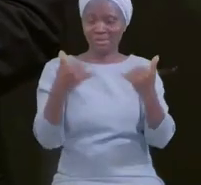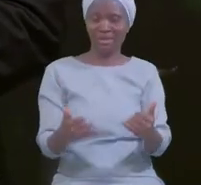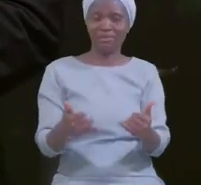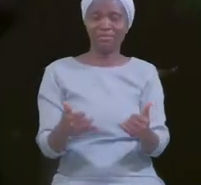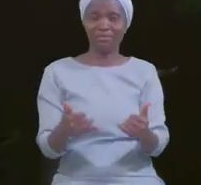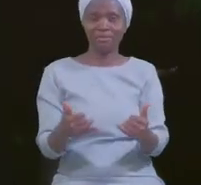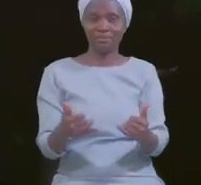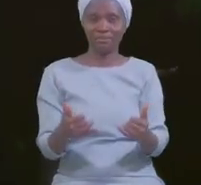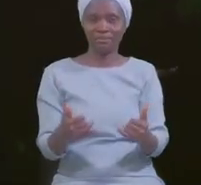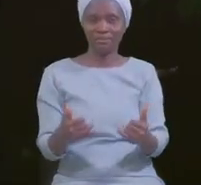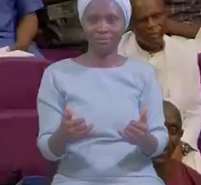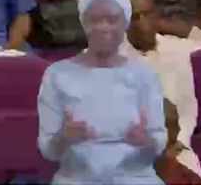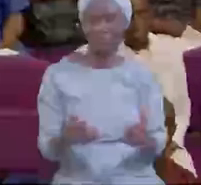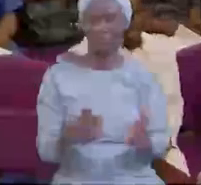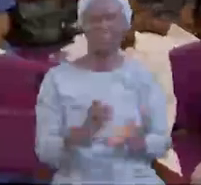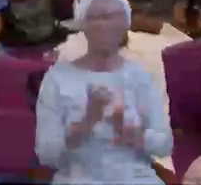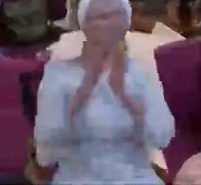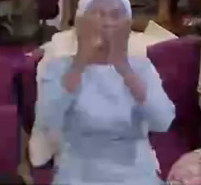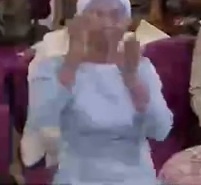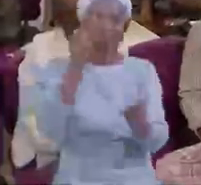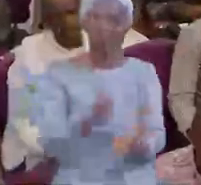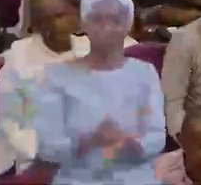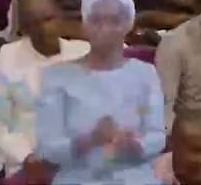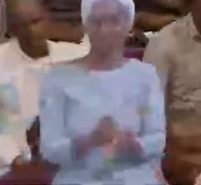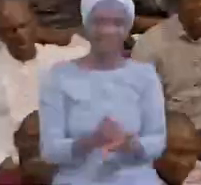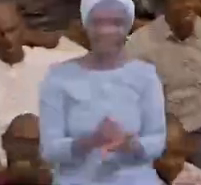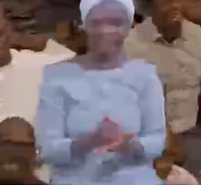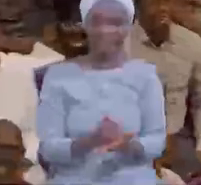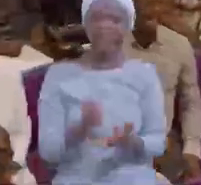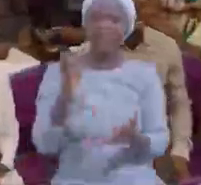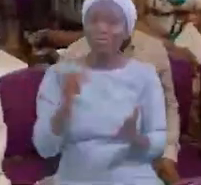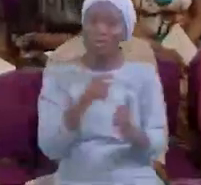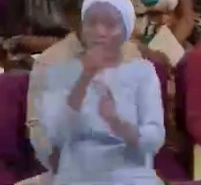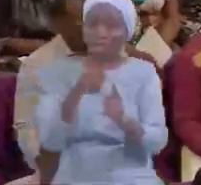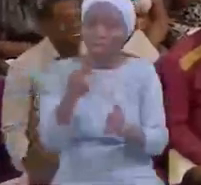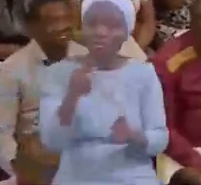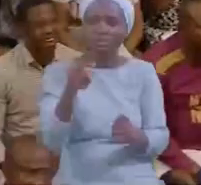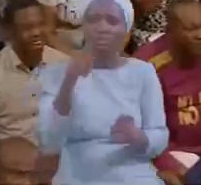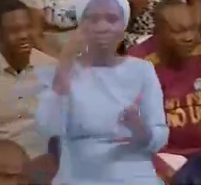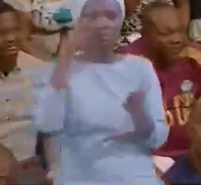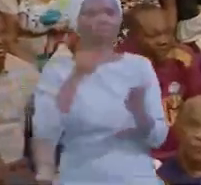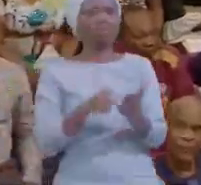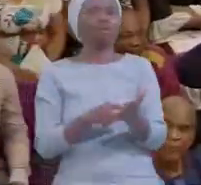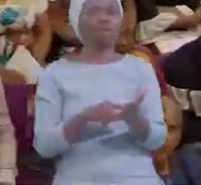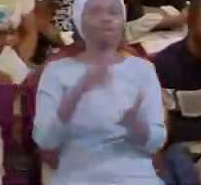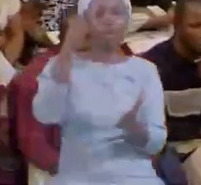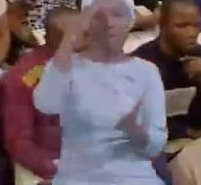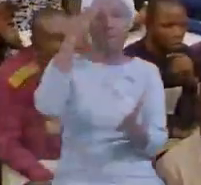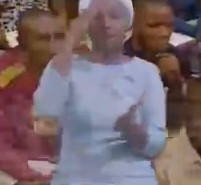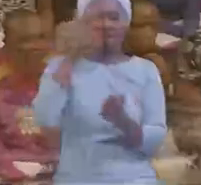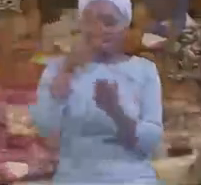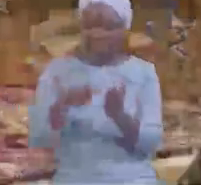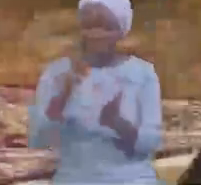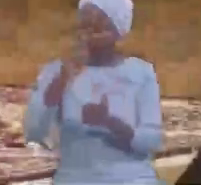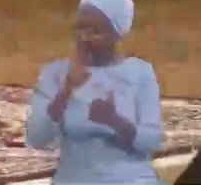C'est votre amen ça? Et quand vous reconnaissez que c'est ce que Dieu